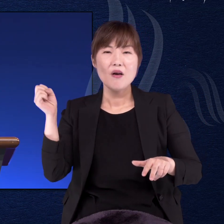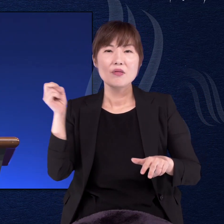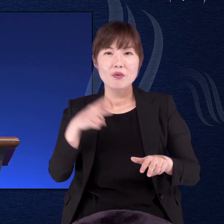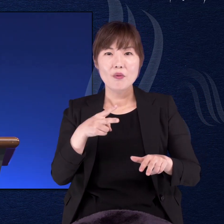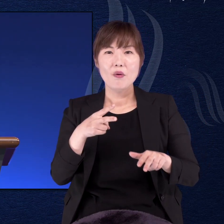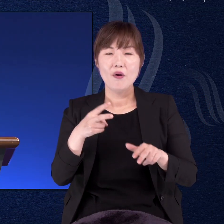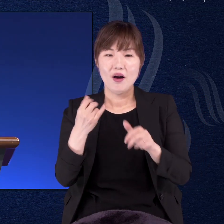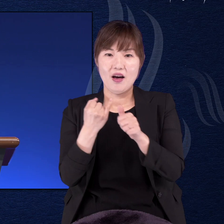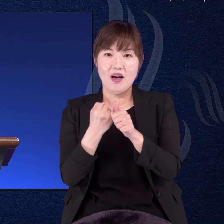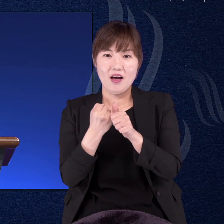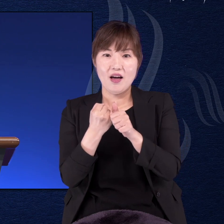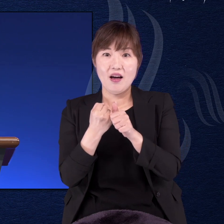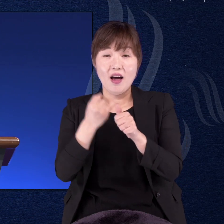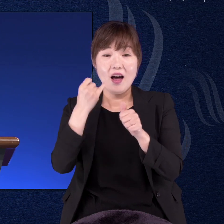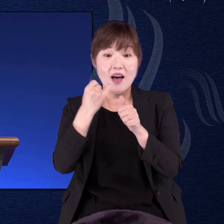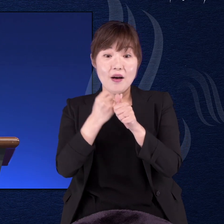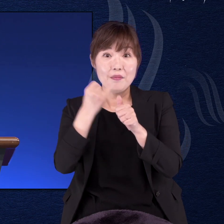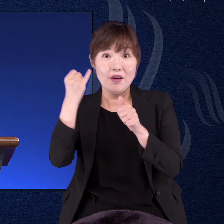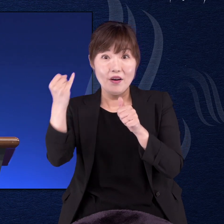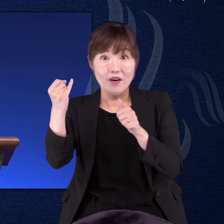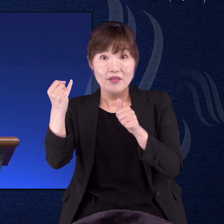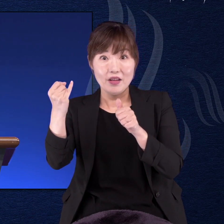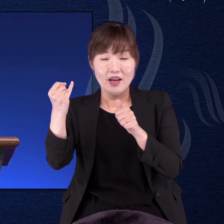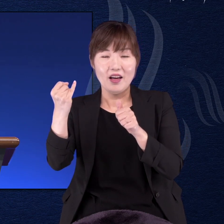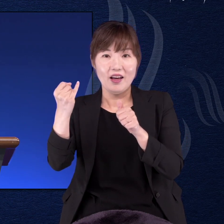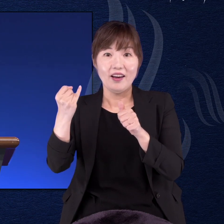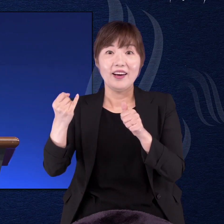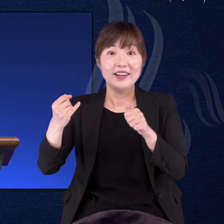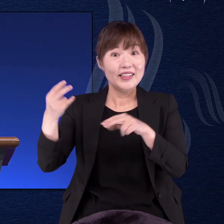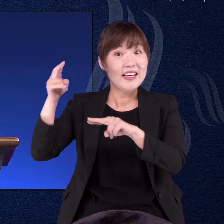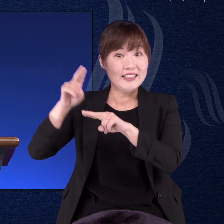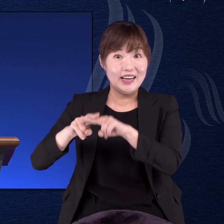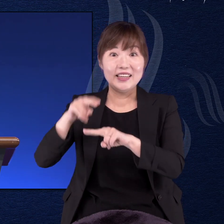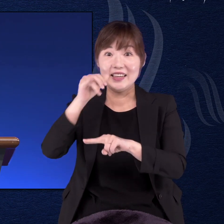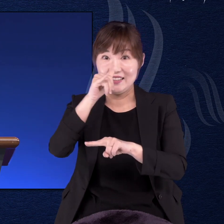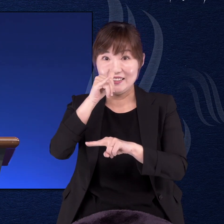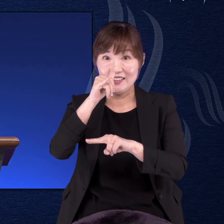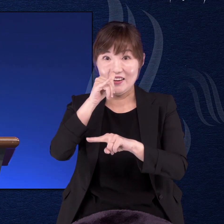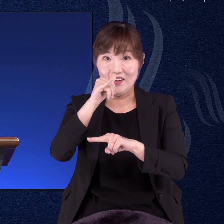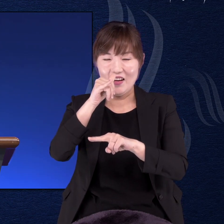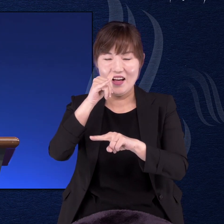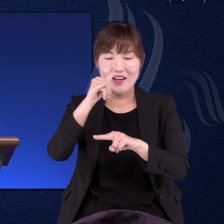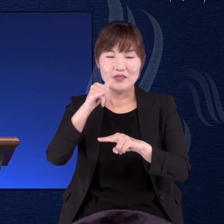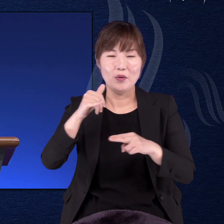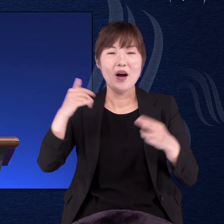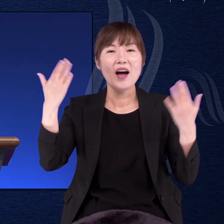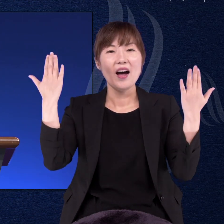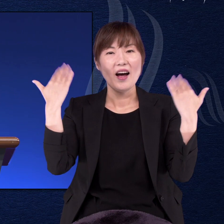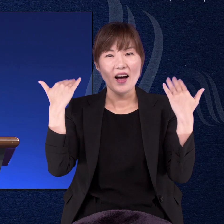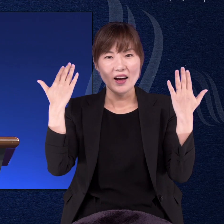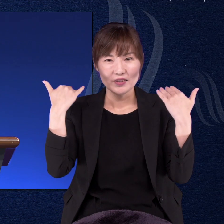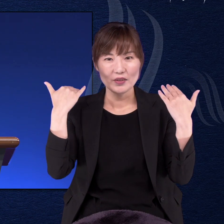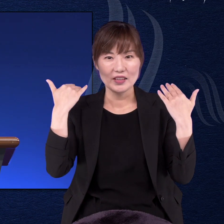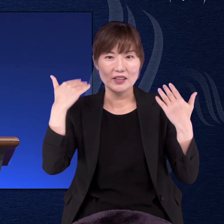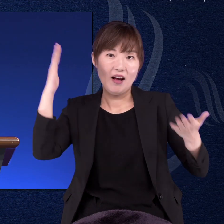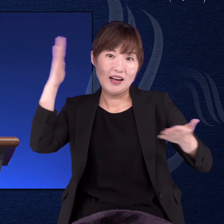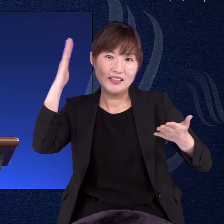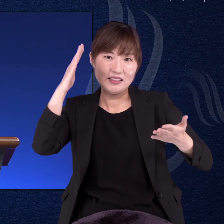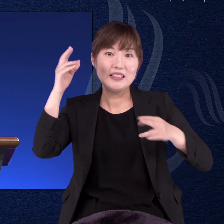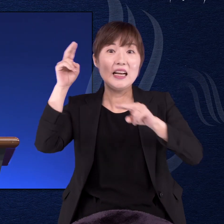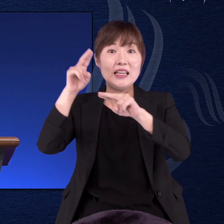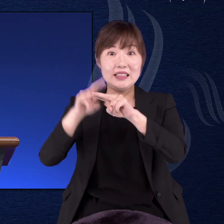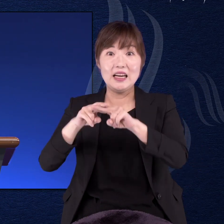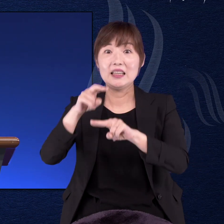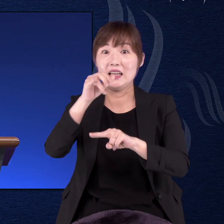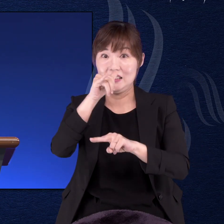있고요. 학생들은 또 학생의 자리가 있을 것이고 각자 일터의 자리가 있을 거예요. 각자가